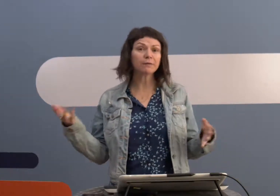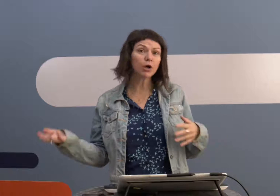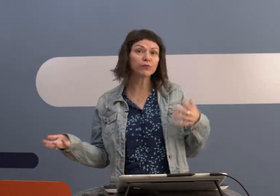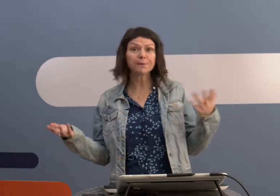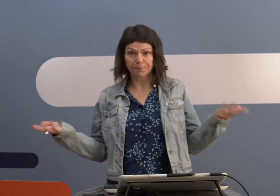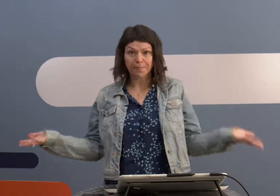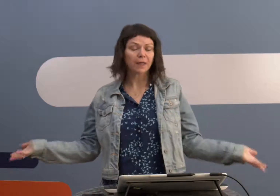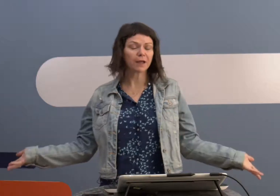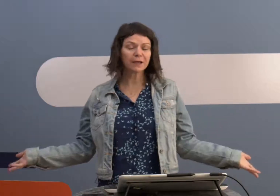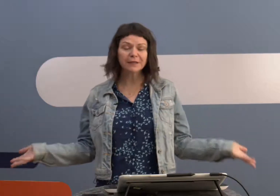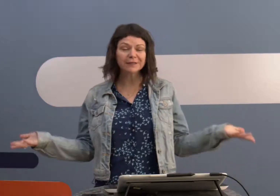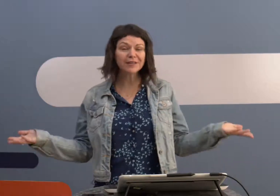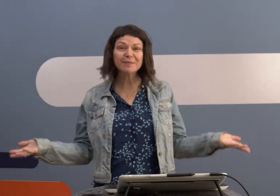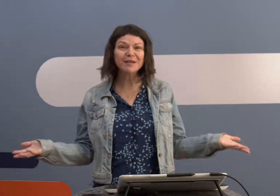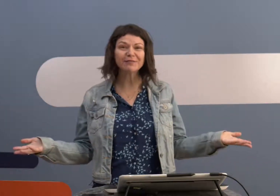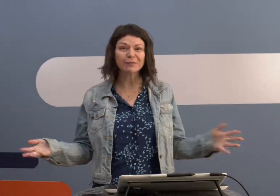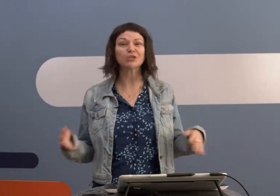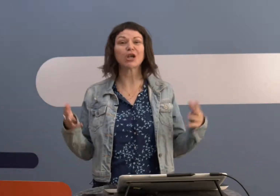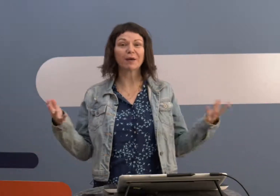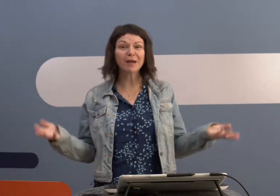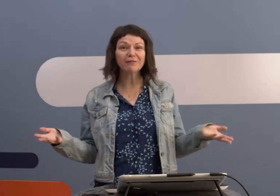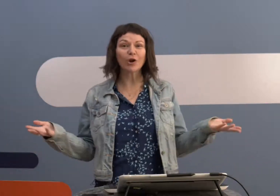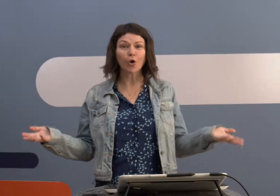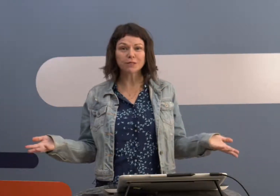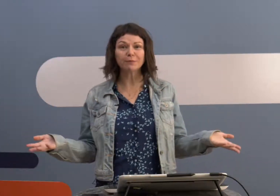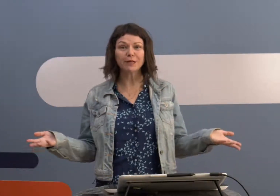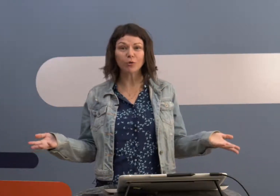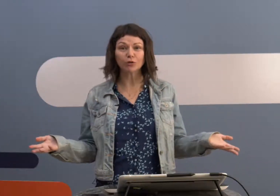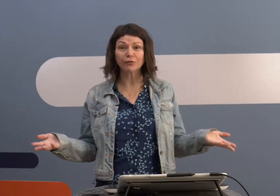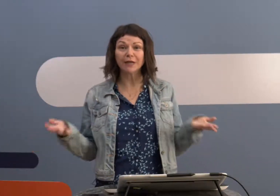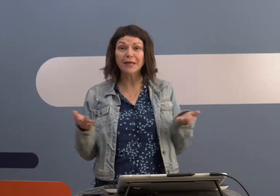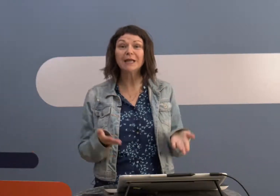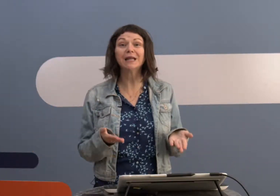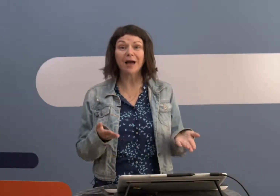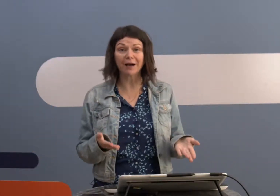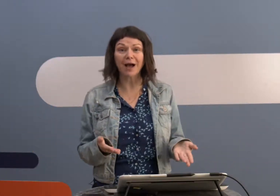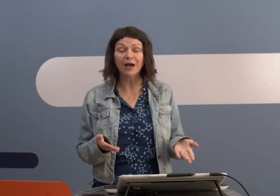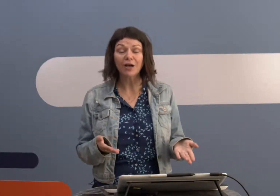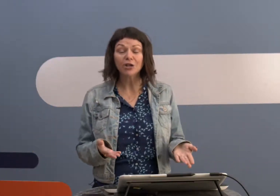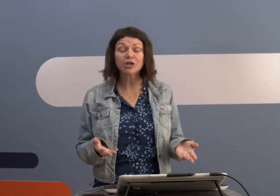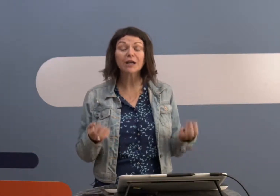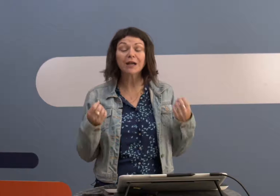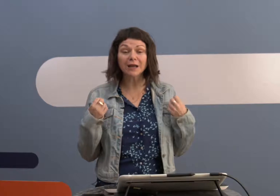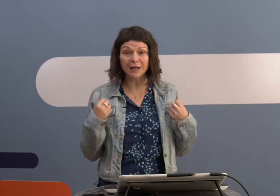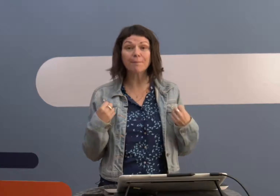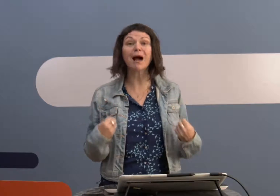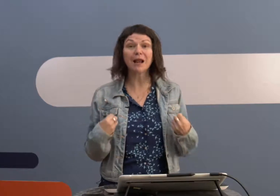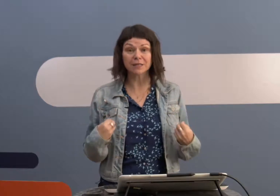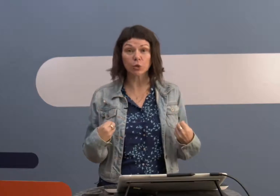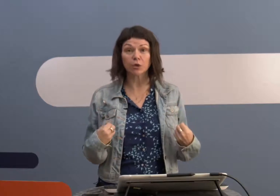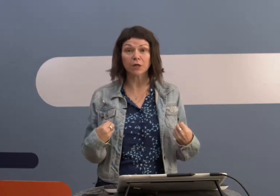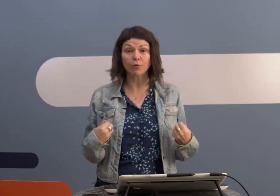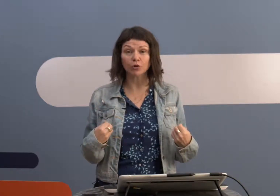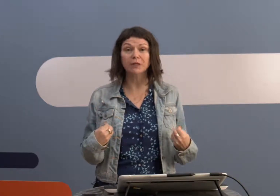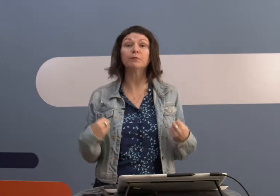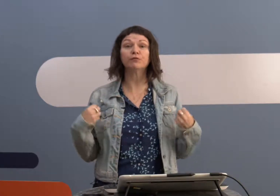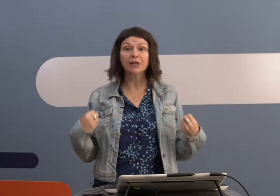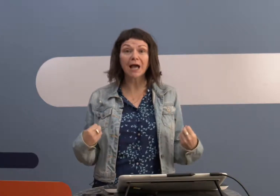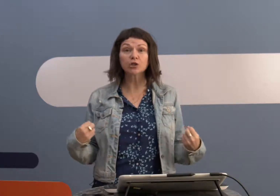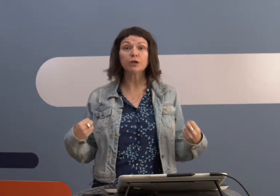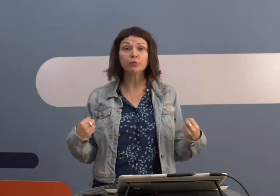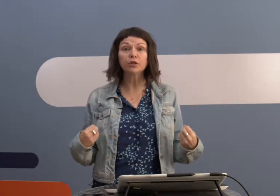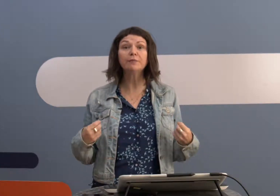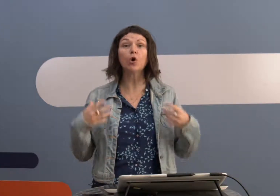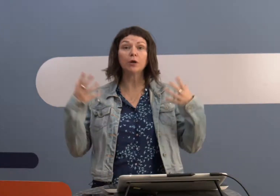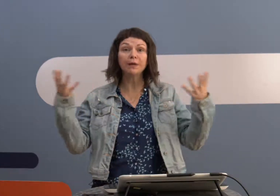רוצה ללמוד ולגיטימי ומשעמם ולא רוצים ללמוד, אבל הנה נערה שנלחמה על הזכות ללמוד כי היא